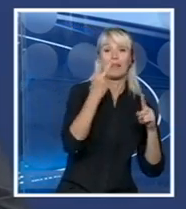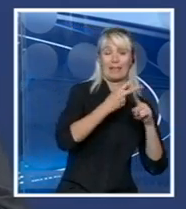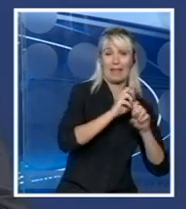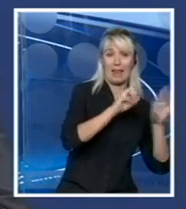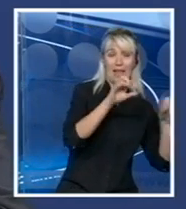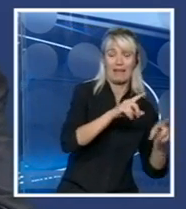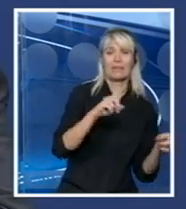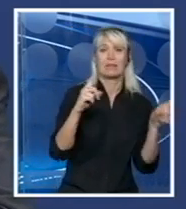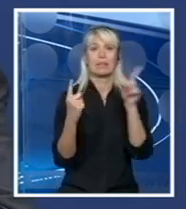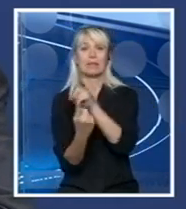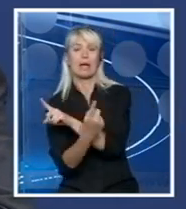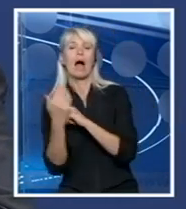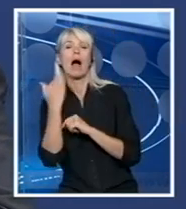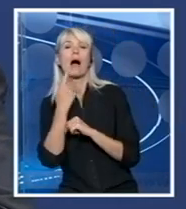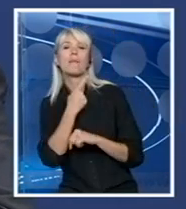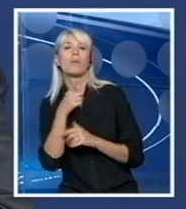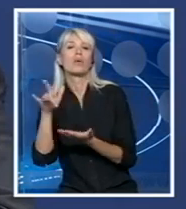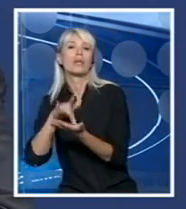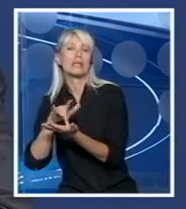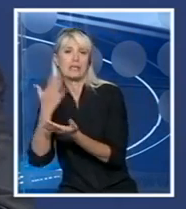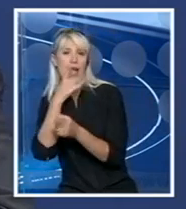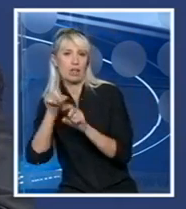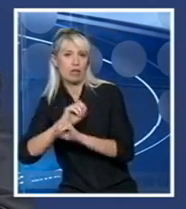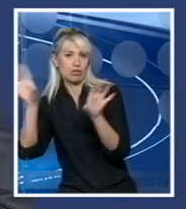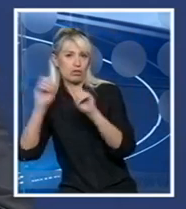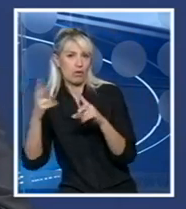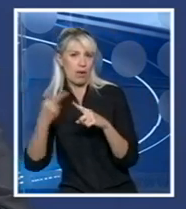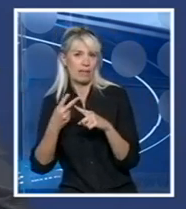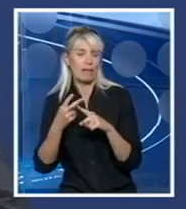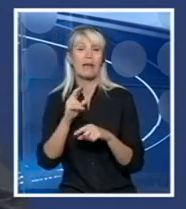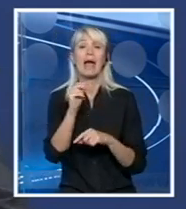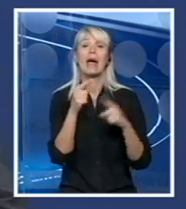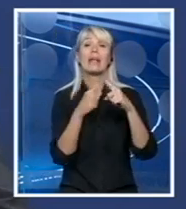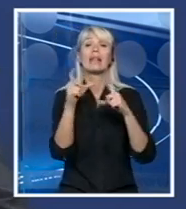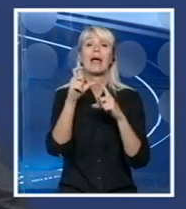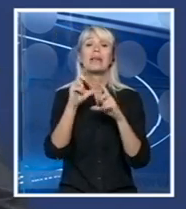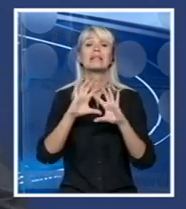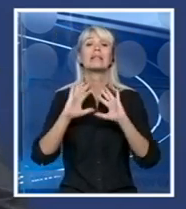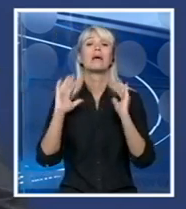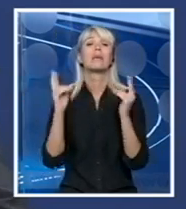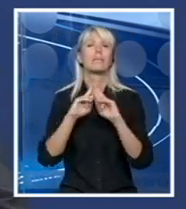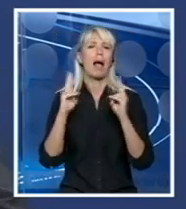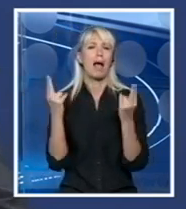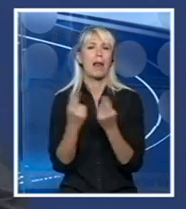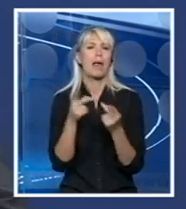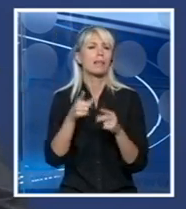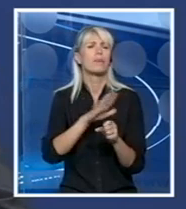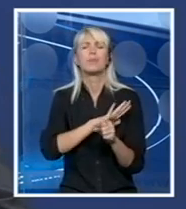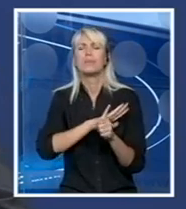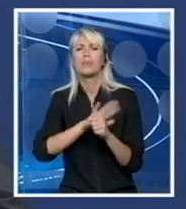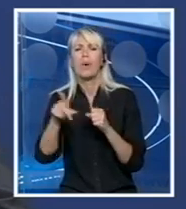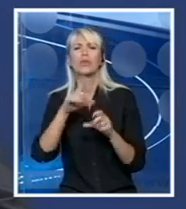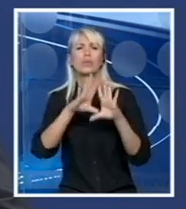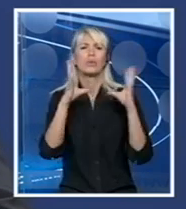predmeti koji su isti za gimnaziju i za srednje stručne škole. RTS Planeta će biti potpuno dostupna da se svi sadržaj od